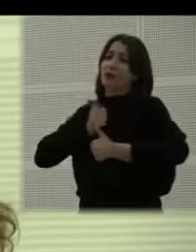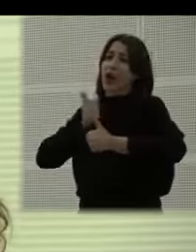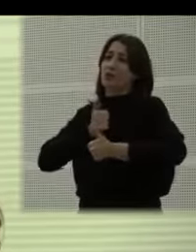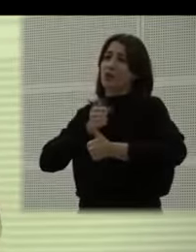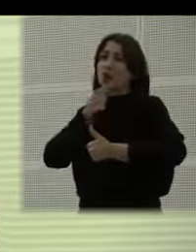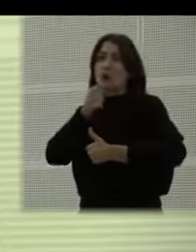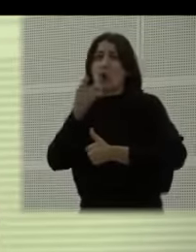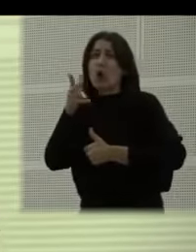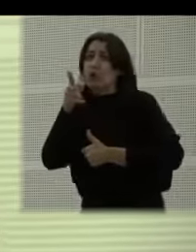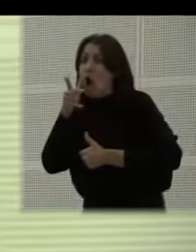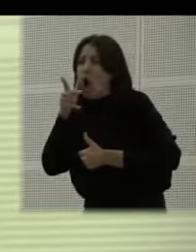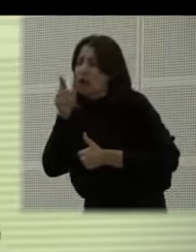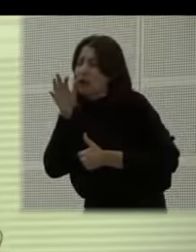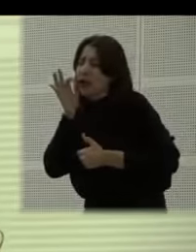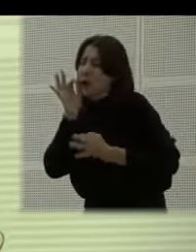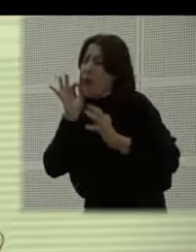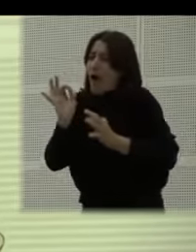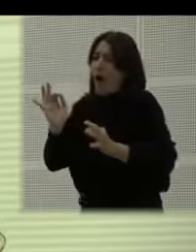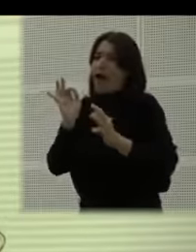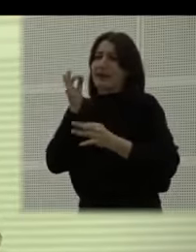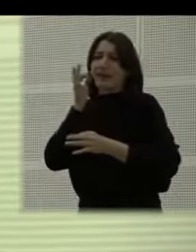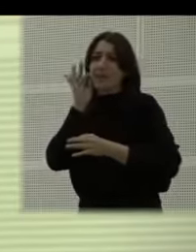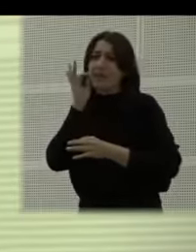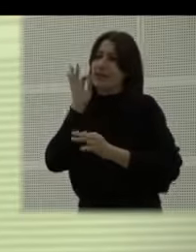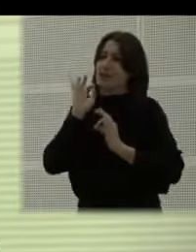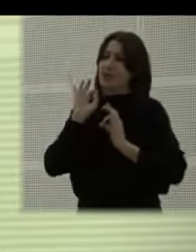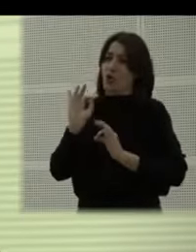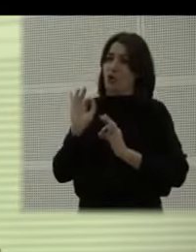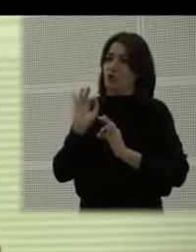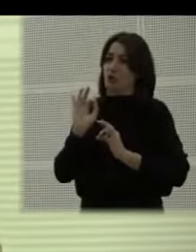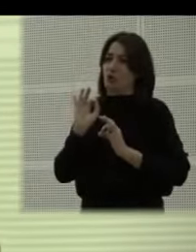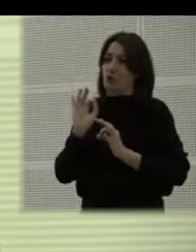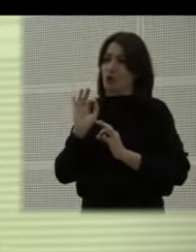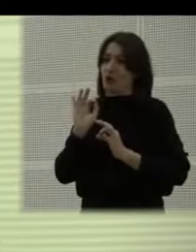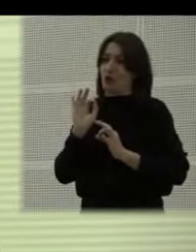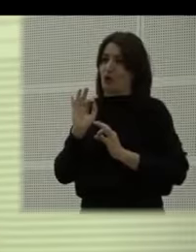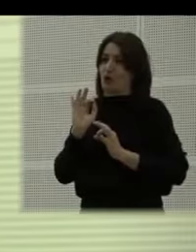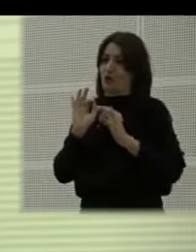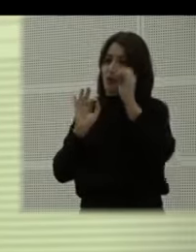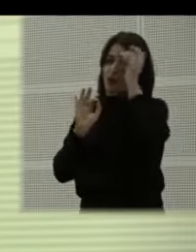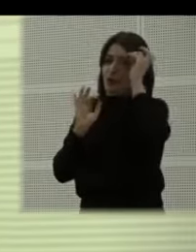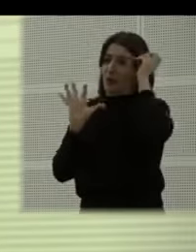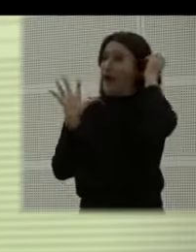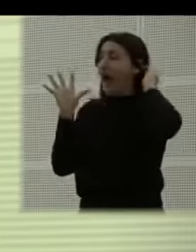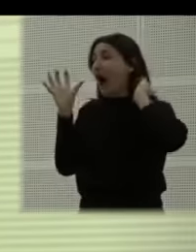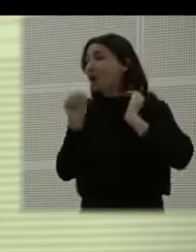caro questo dono. Perché capisco ancora come,